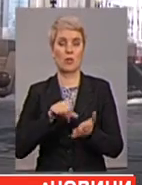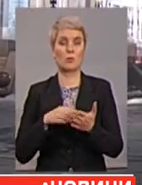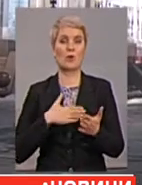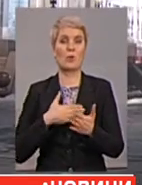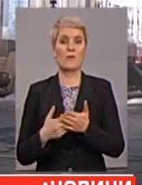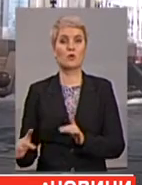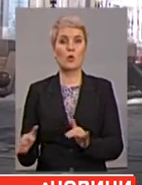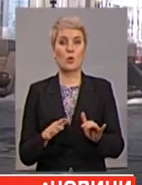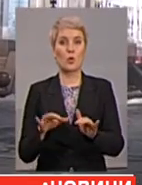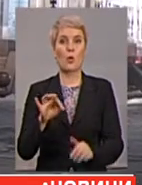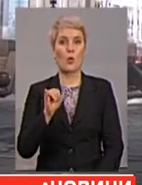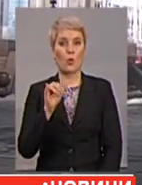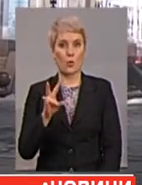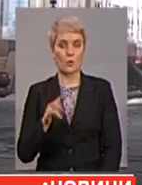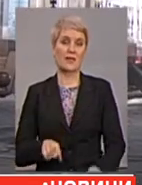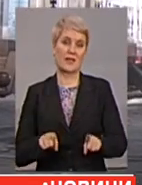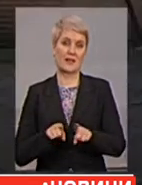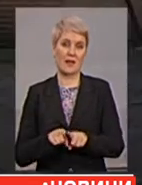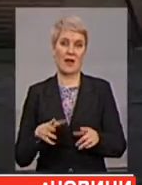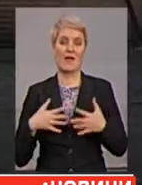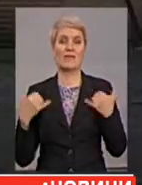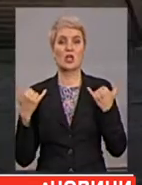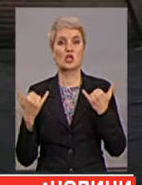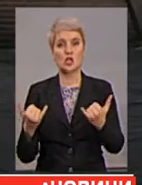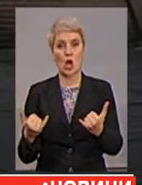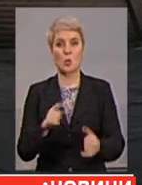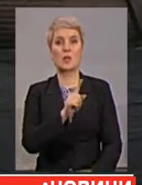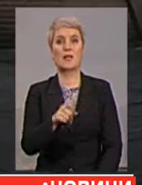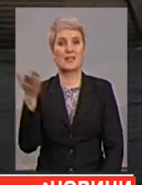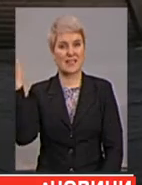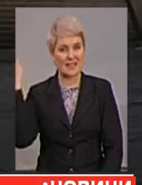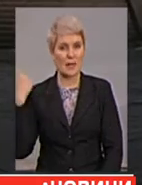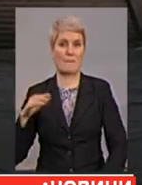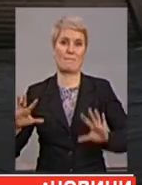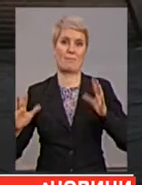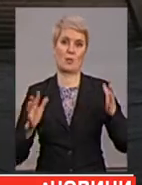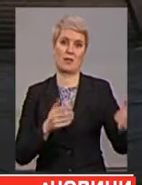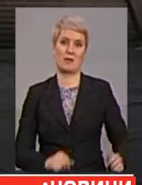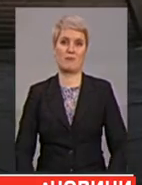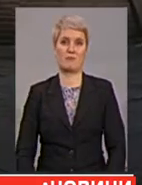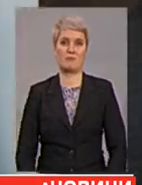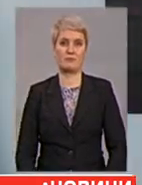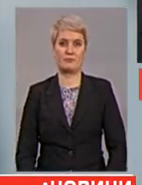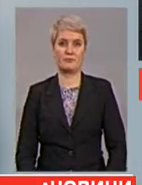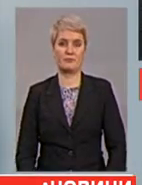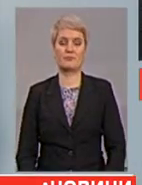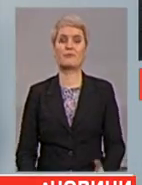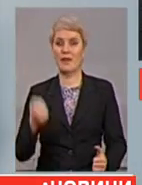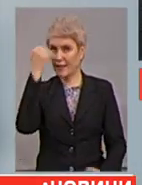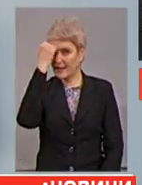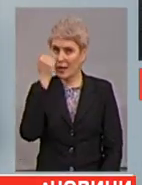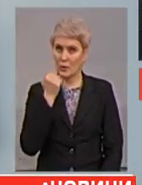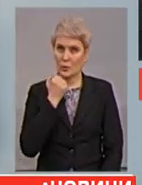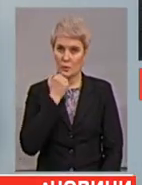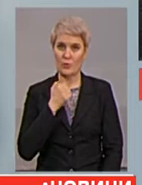руху ОУН. Власне, таким чином віддати шану тим подіям. Наразі це все. Дякую, колега.